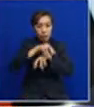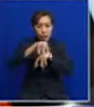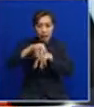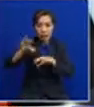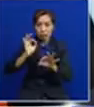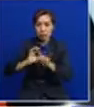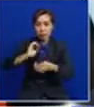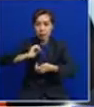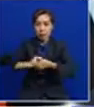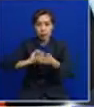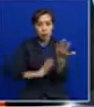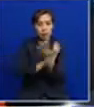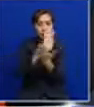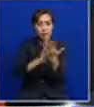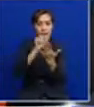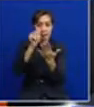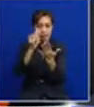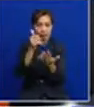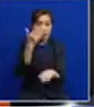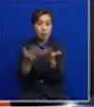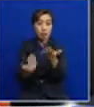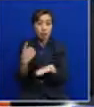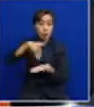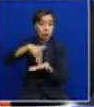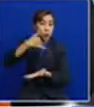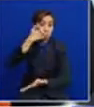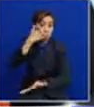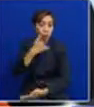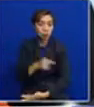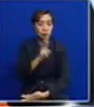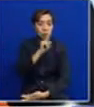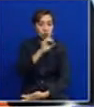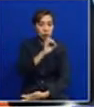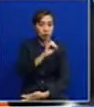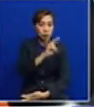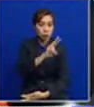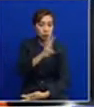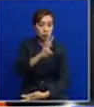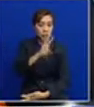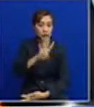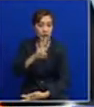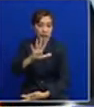ของธนาคารทั่วประเทศหรือว่า call center หมายเลข